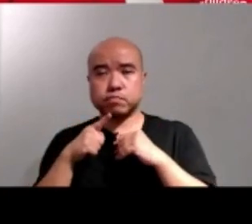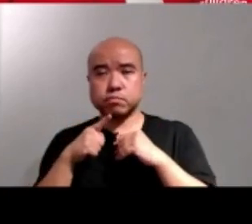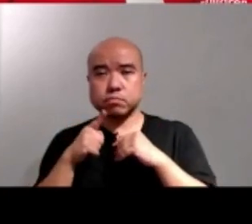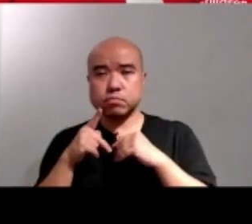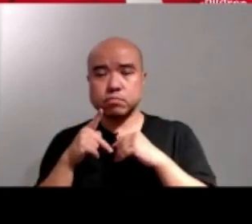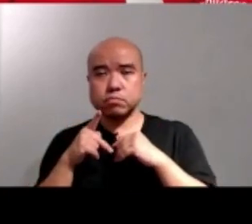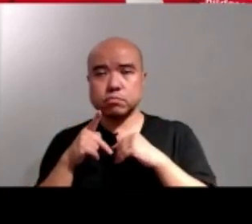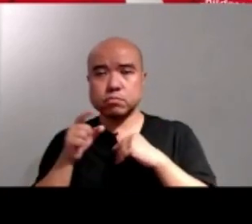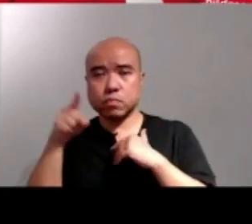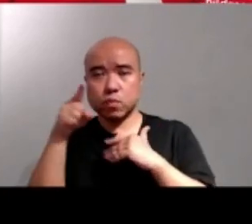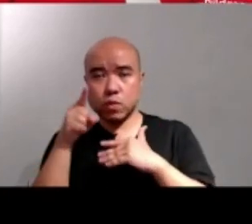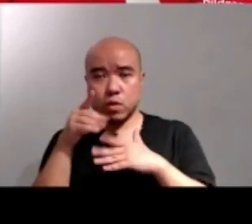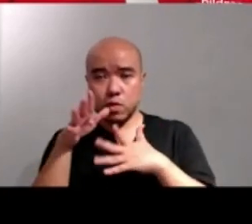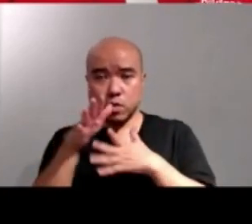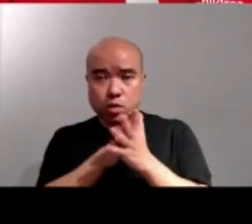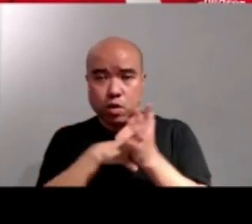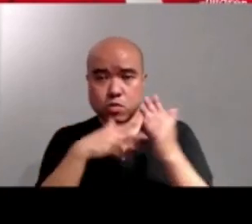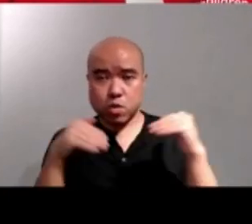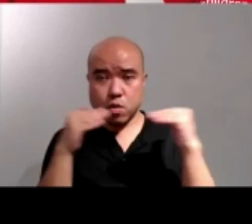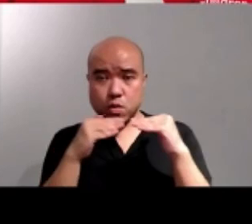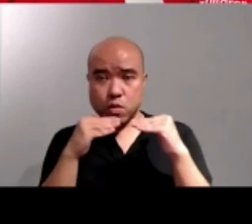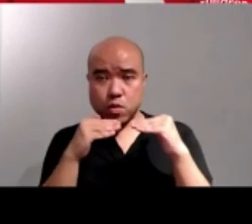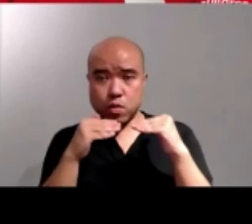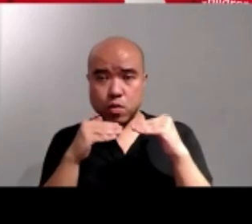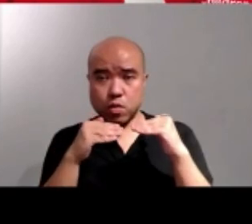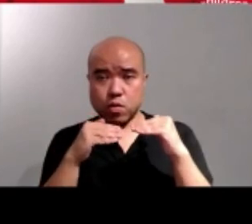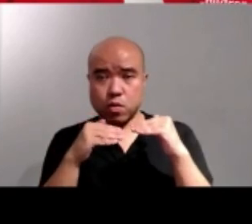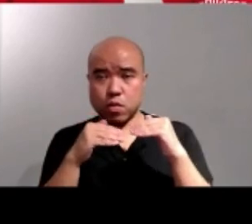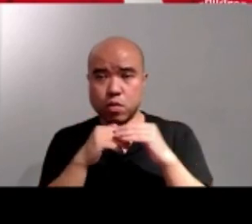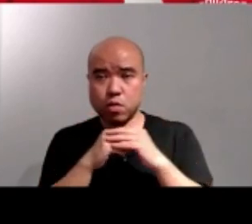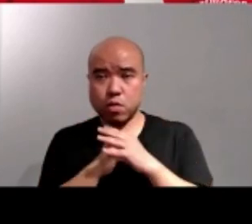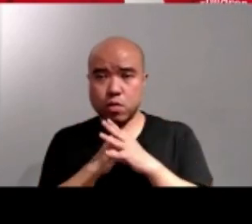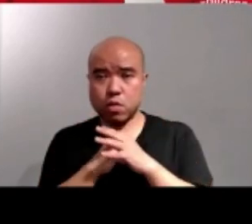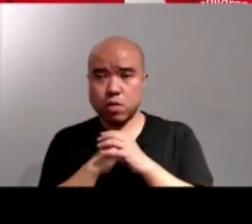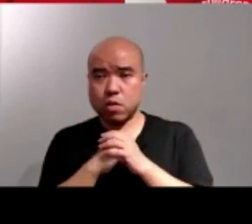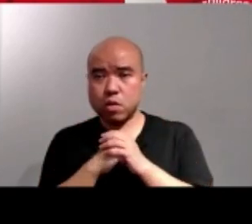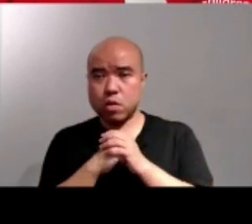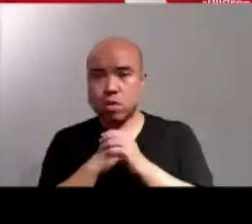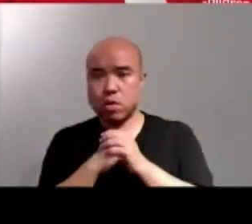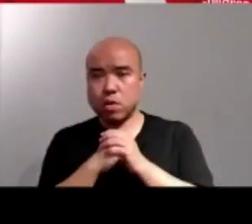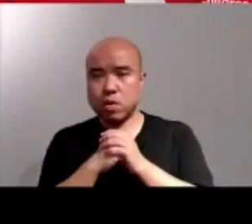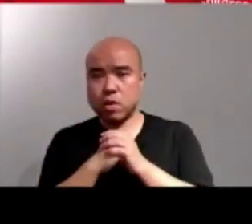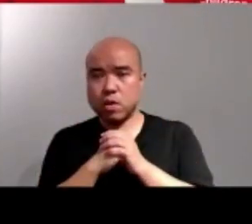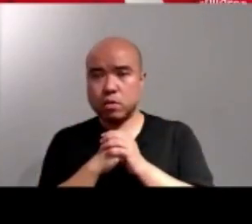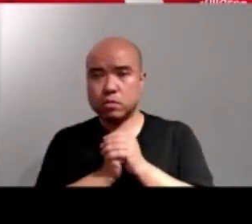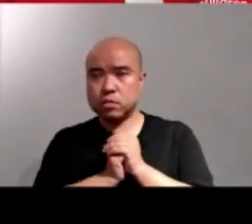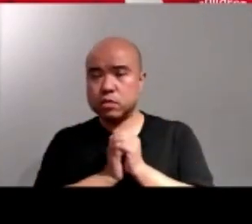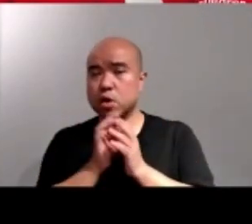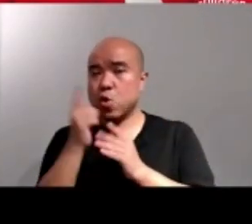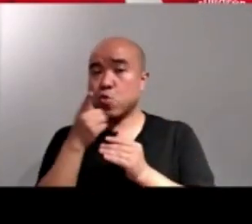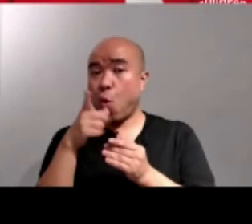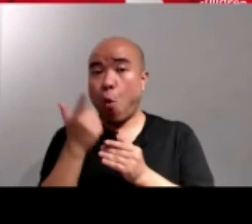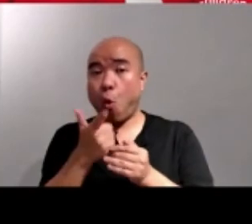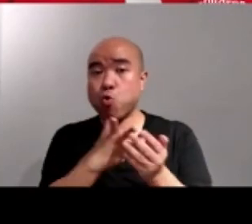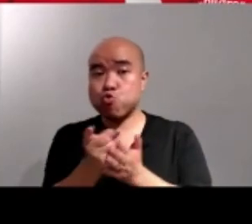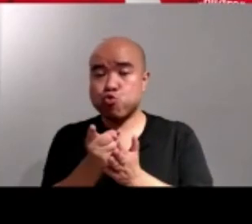有什么作用呢？就是希望就是能够去汇聚一班的欺凌者和被欺凌者，甚至是更加多的专业人士啦，咁就會作一